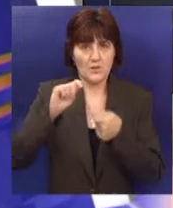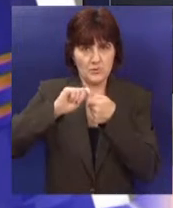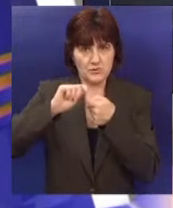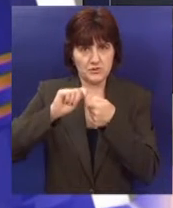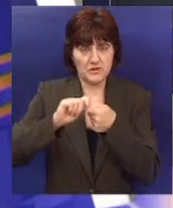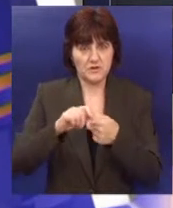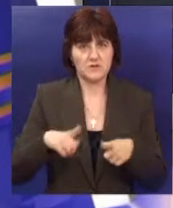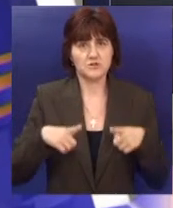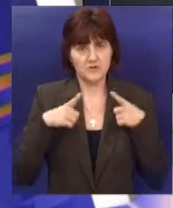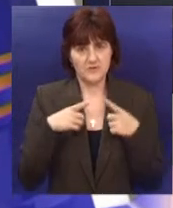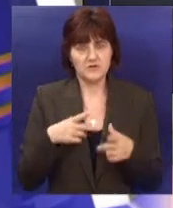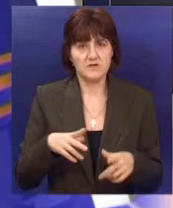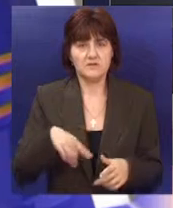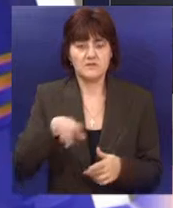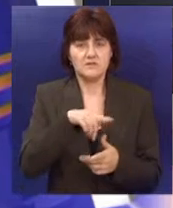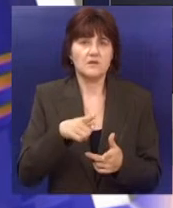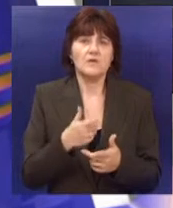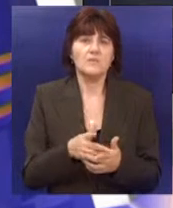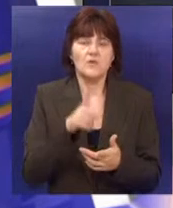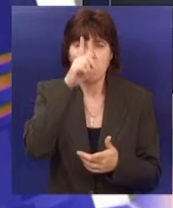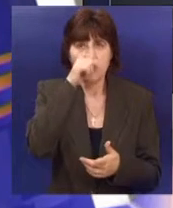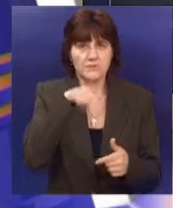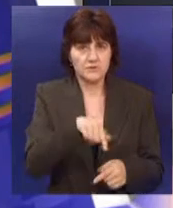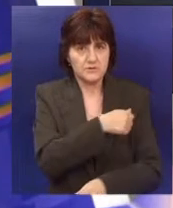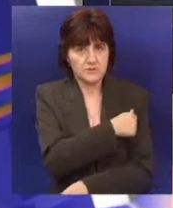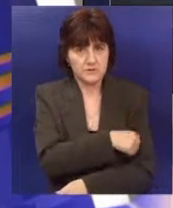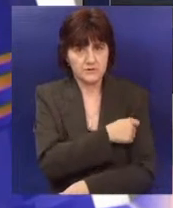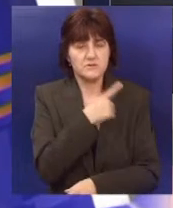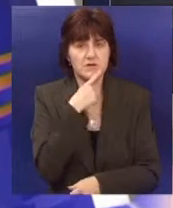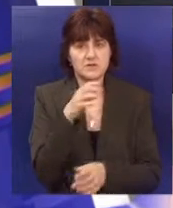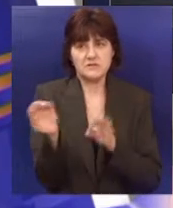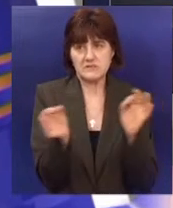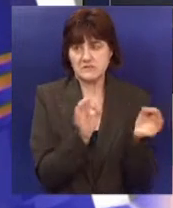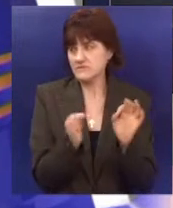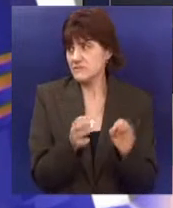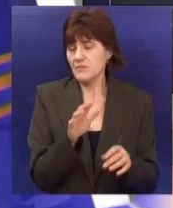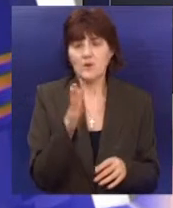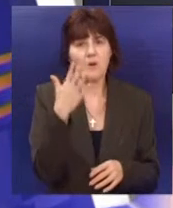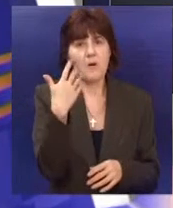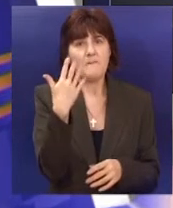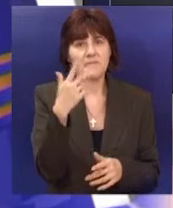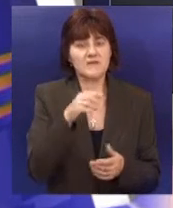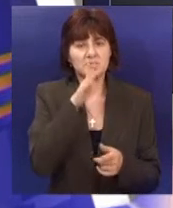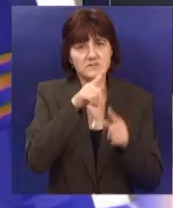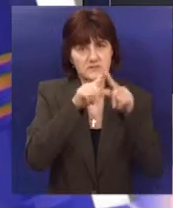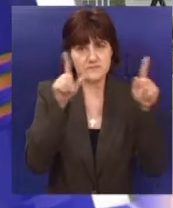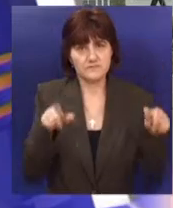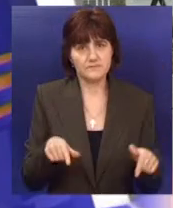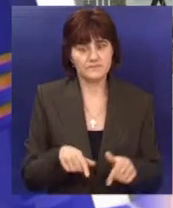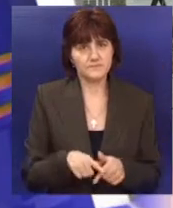ušteda energije i očuvanje životne sredine. U lokalnoj samoupravi u Subotici kažu da već imaju spremno oko 50 projekata.